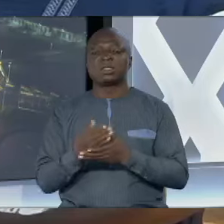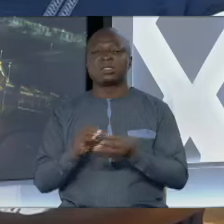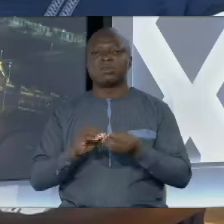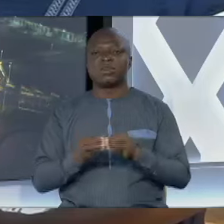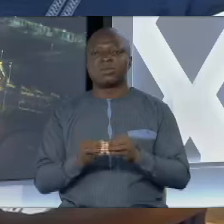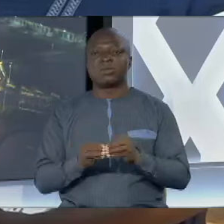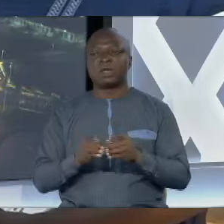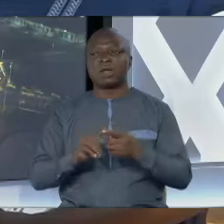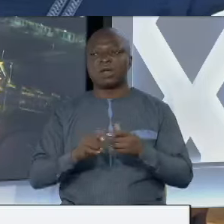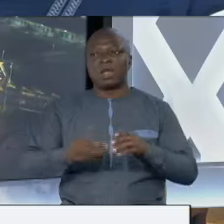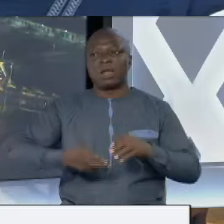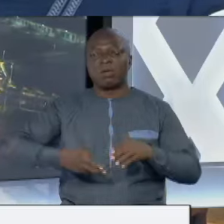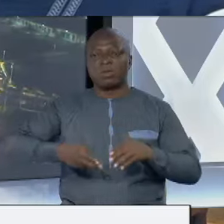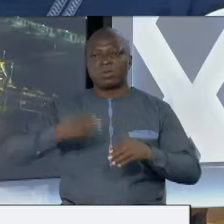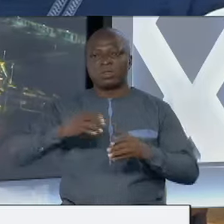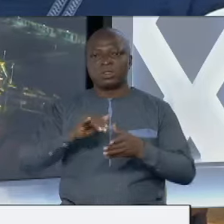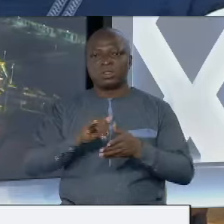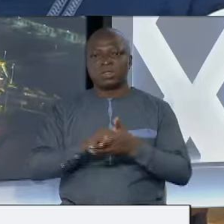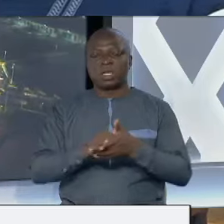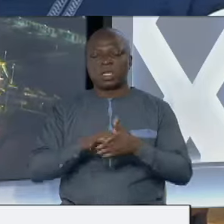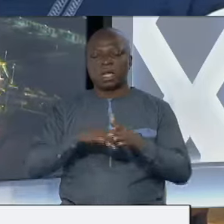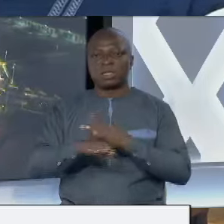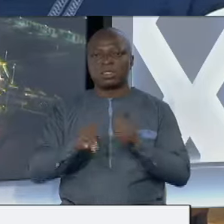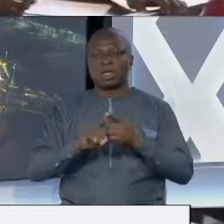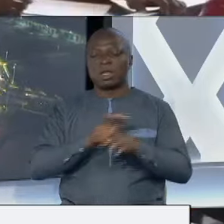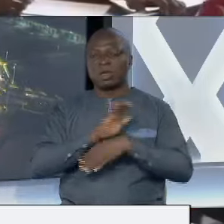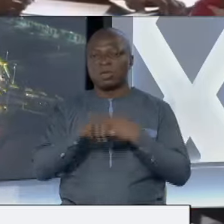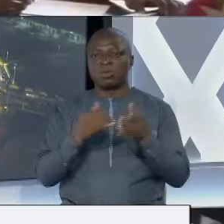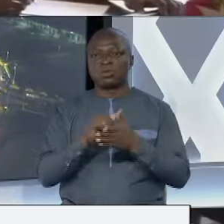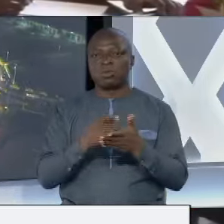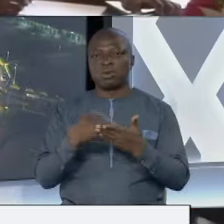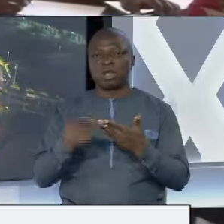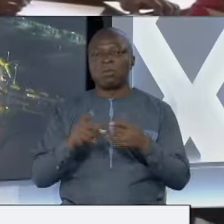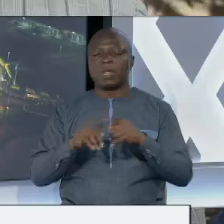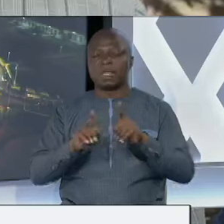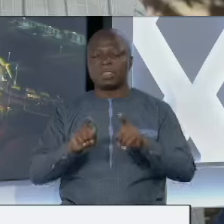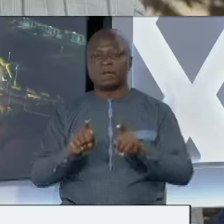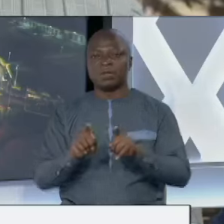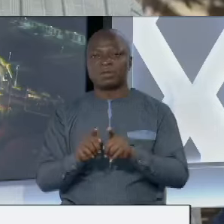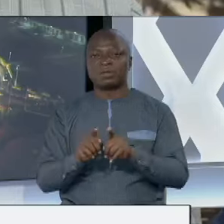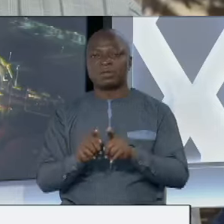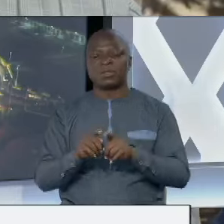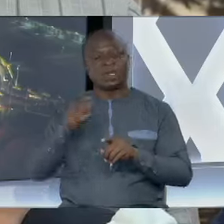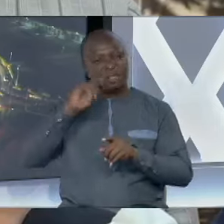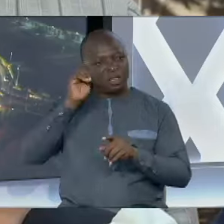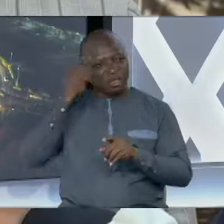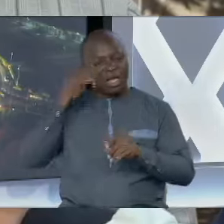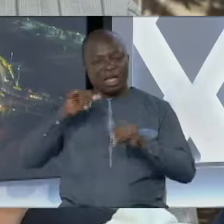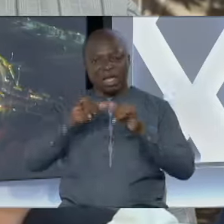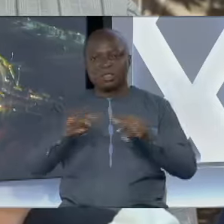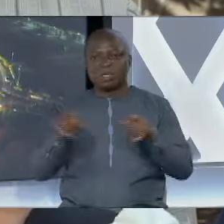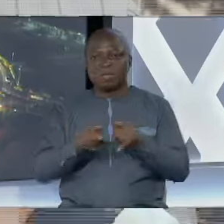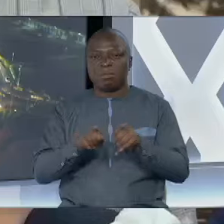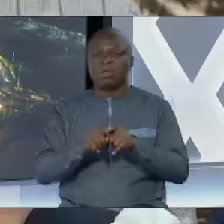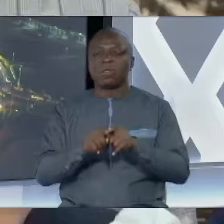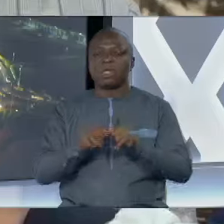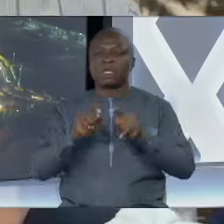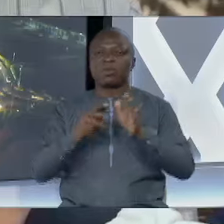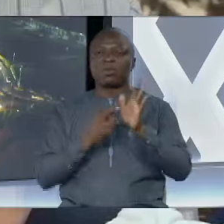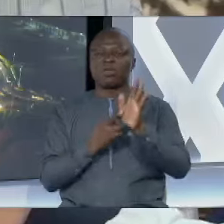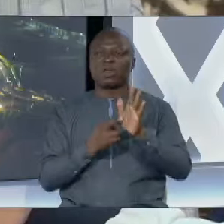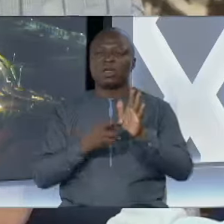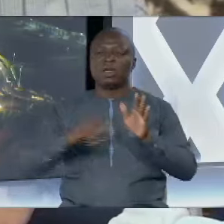années précédentes sur les candidats qui acceptent d'affronter l'examen d'État. Mais l'examen d'État reste quand même l'examen de référence. Et